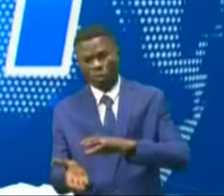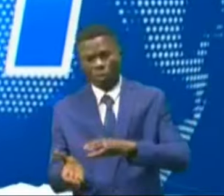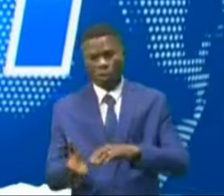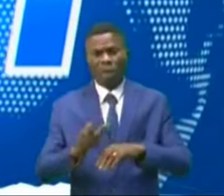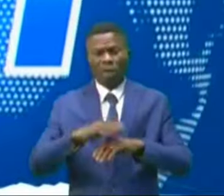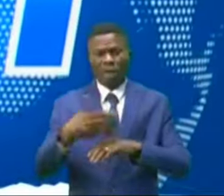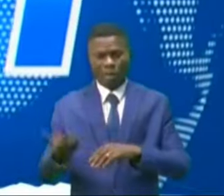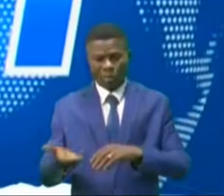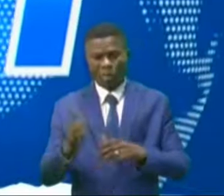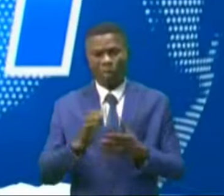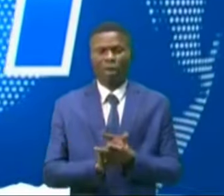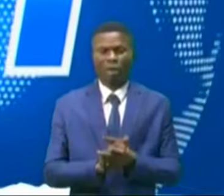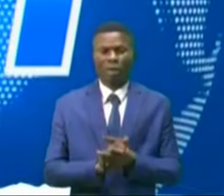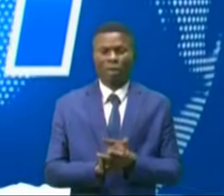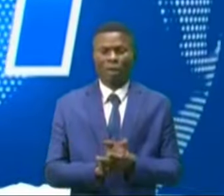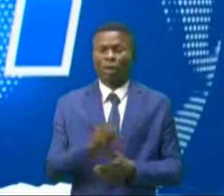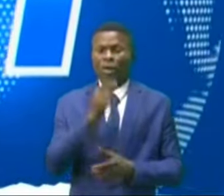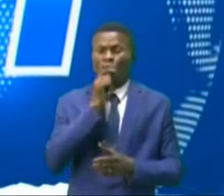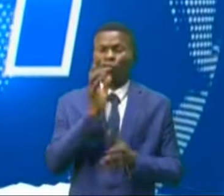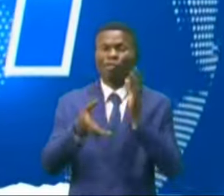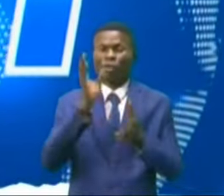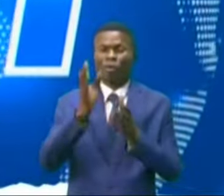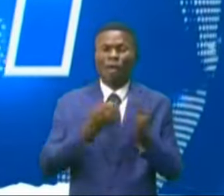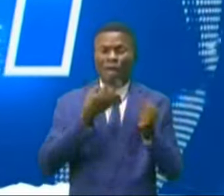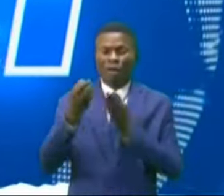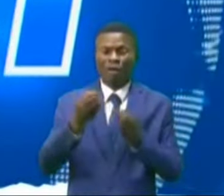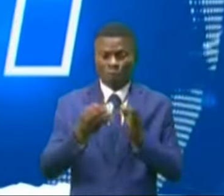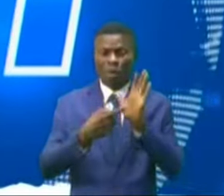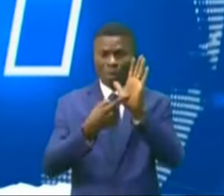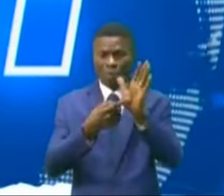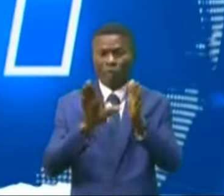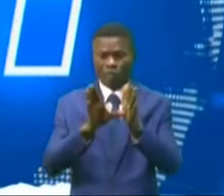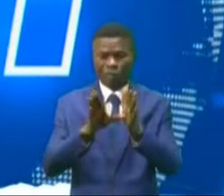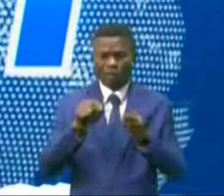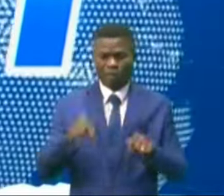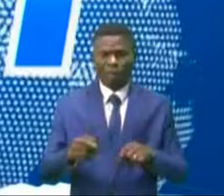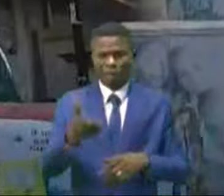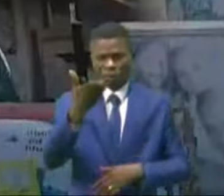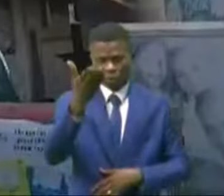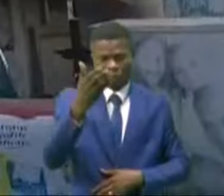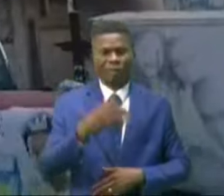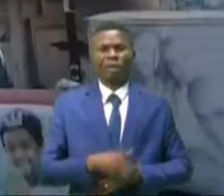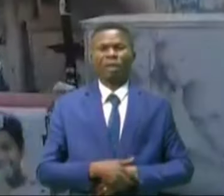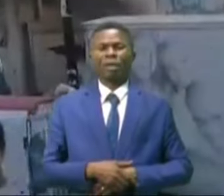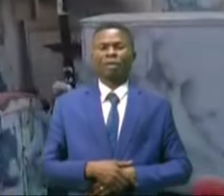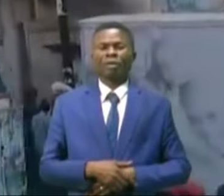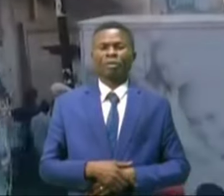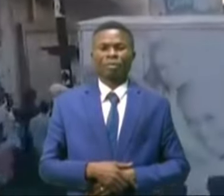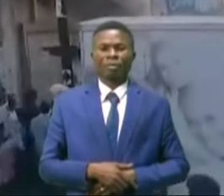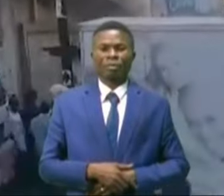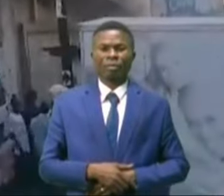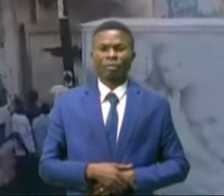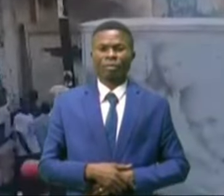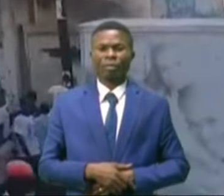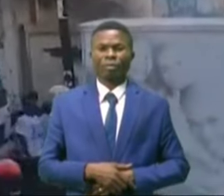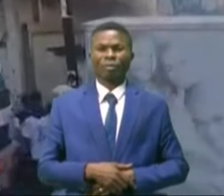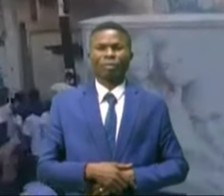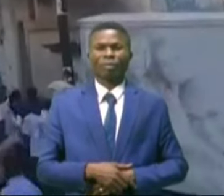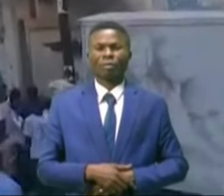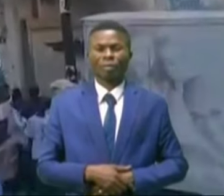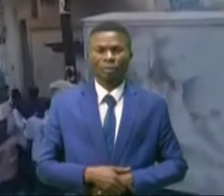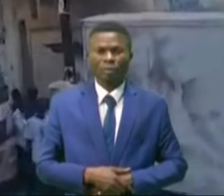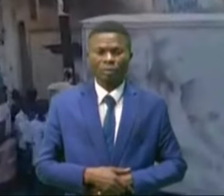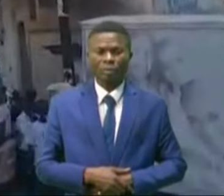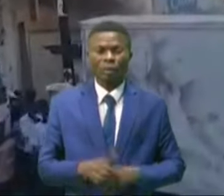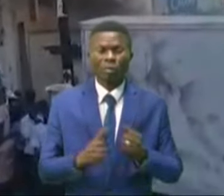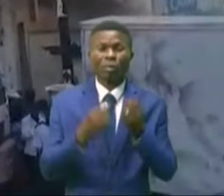après avoir pris feu. Les détails dans ce reportage de Alain Bikaï. Les habitants de cet immeuble ont été